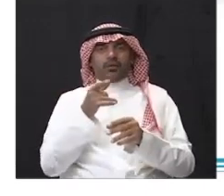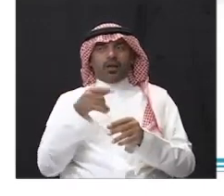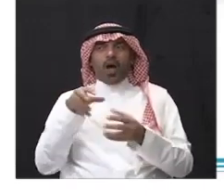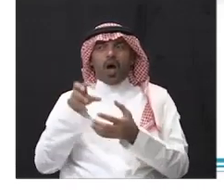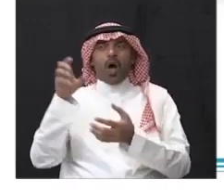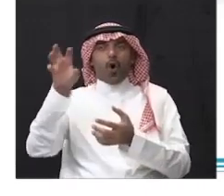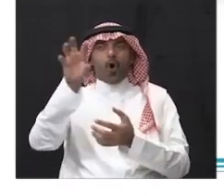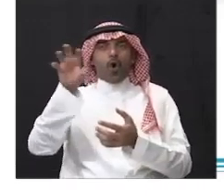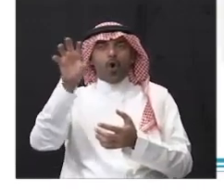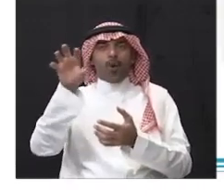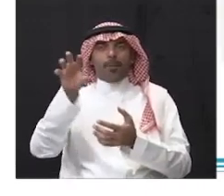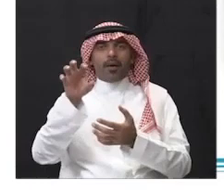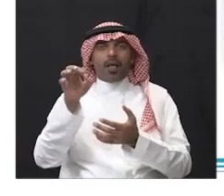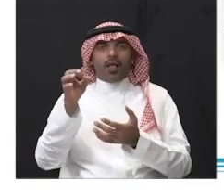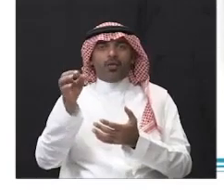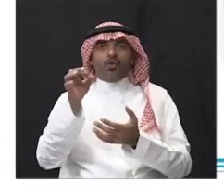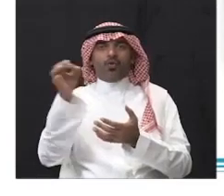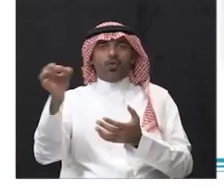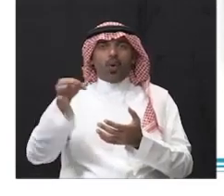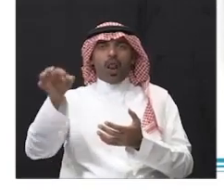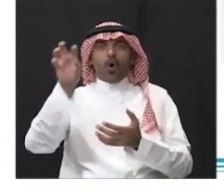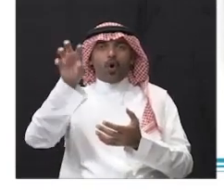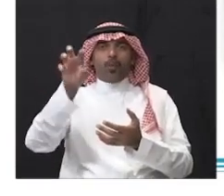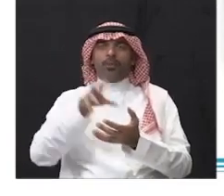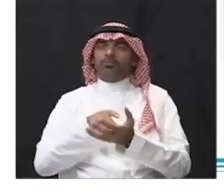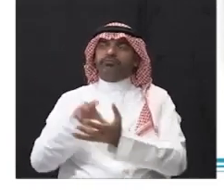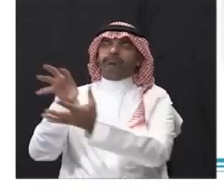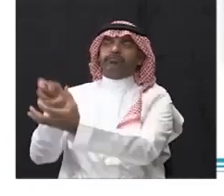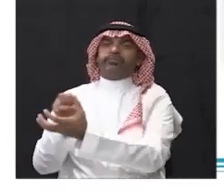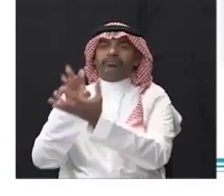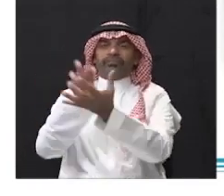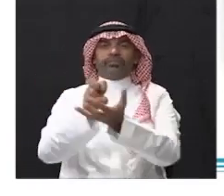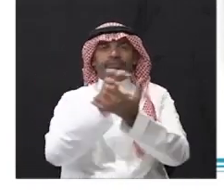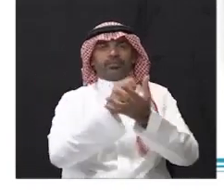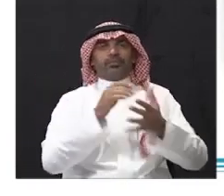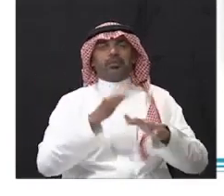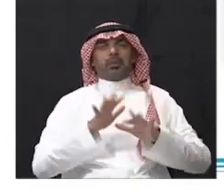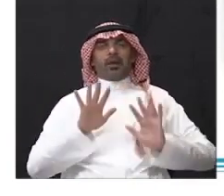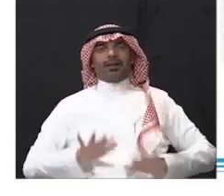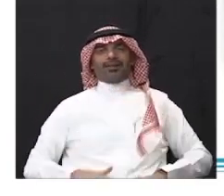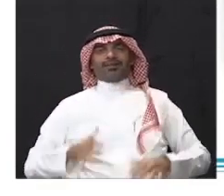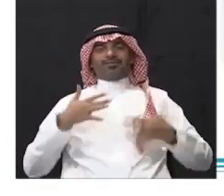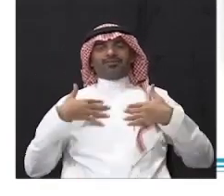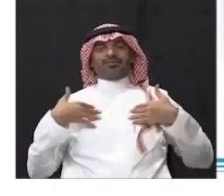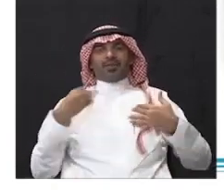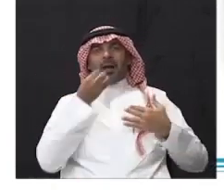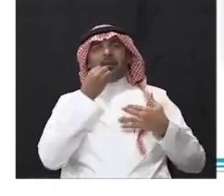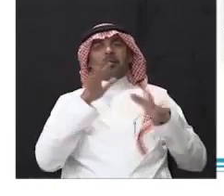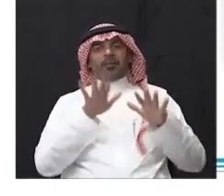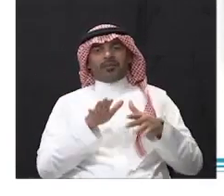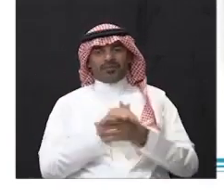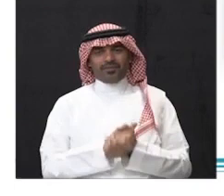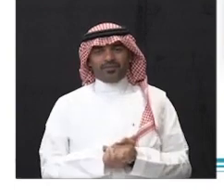الاقتصادية. أحسنتم؟ سؤال: وضح الدوافع السياسية للاستعمار.